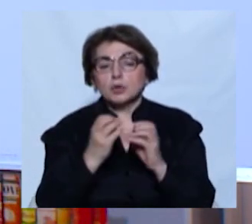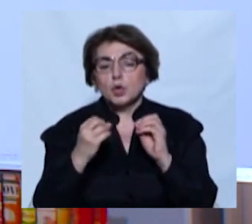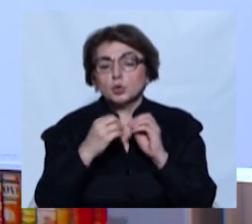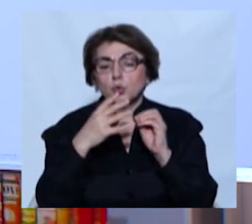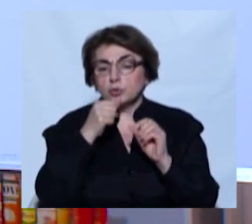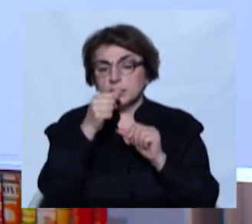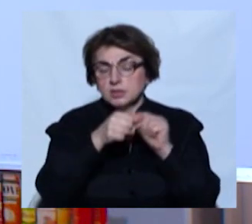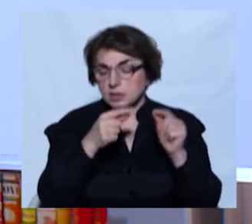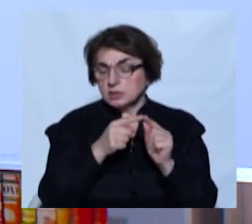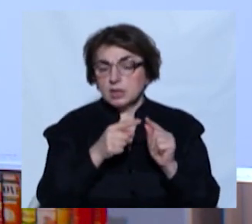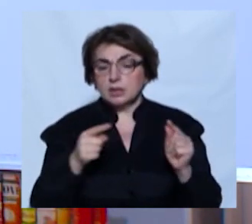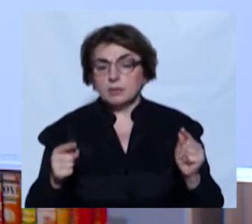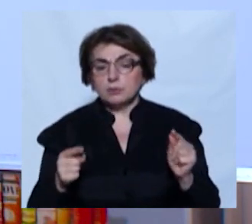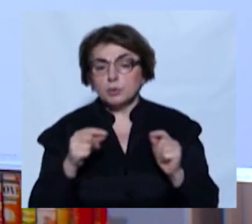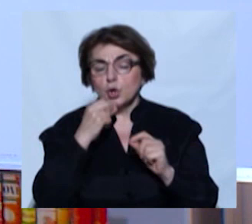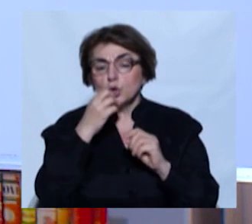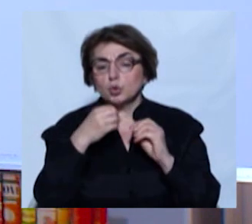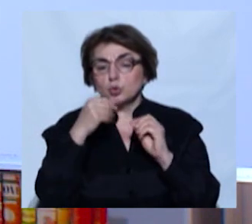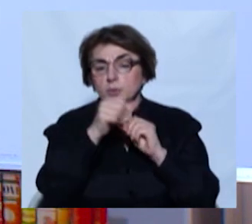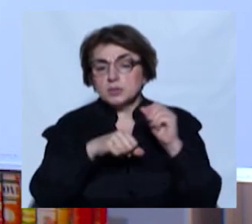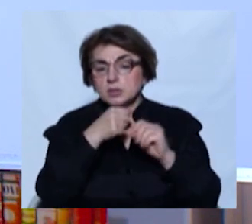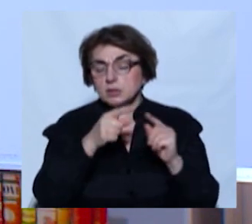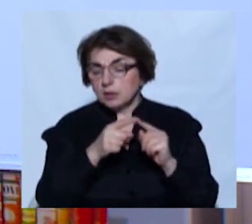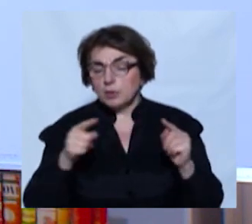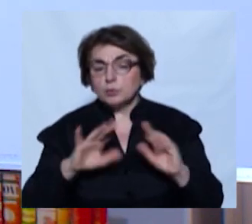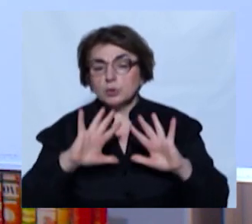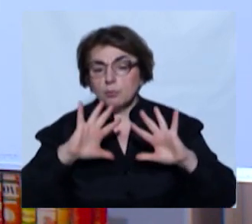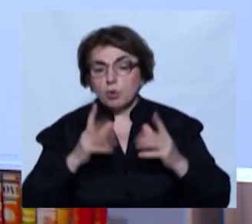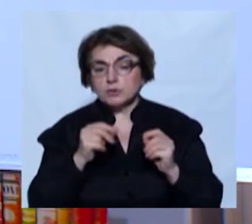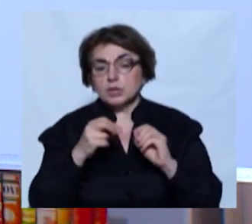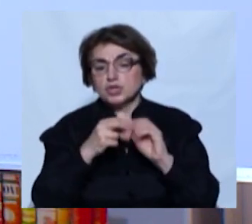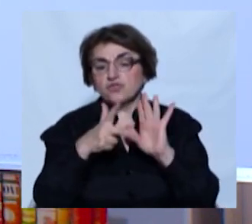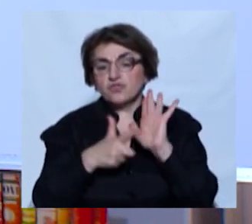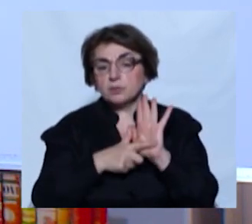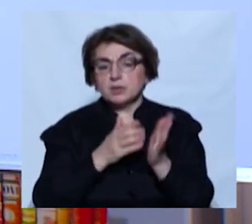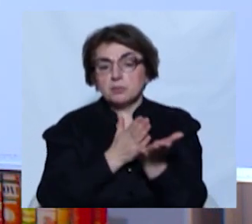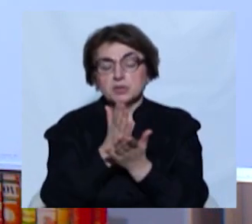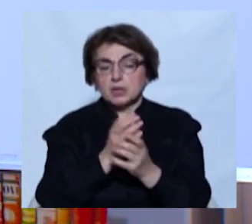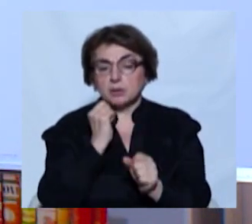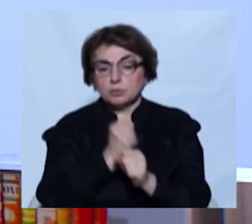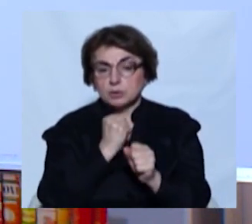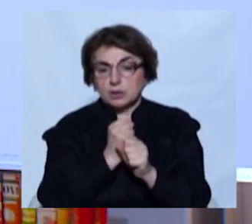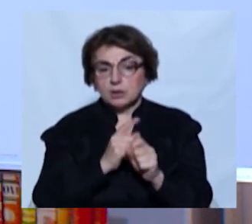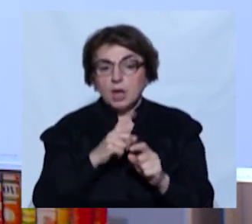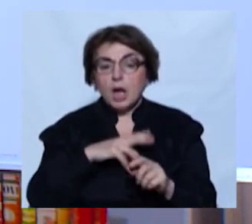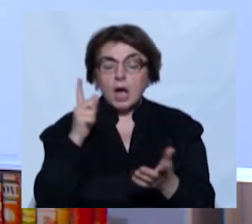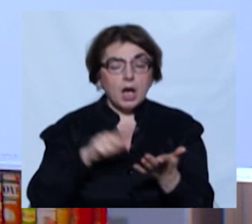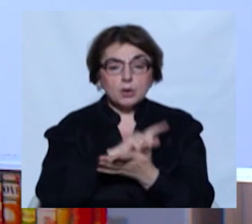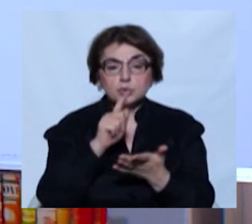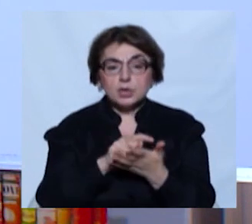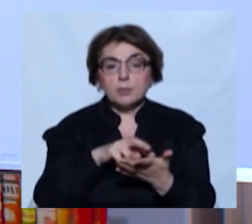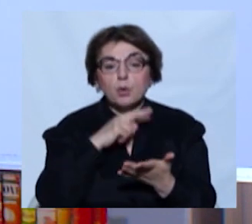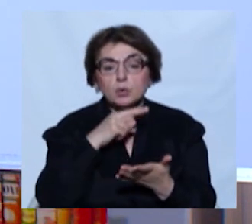წლის განმავლობაში და 15 წლის პერიოდში უნდა მოვიდეს მოქმედებაში ეს 17 მიზანი. აუცილებელია ყურადღება